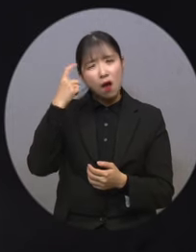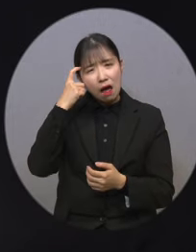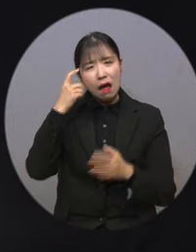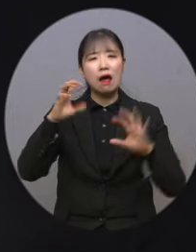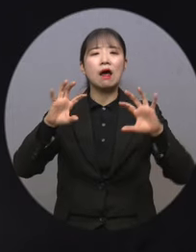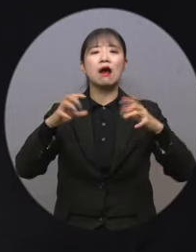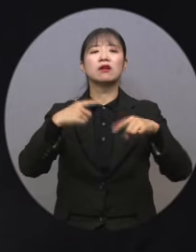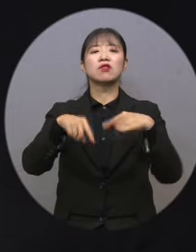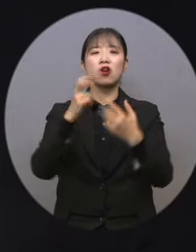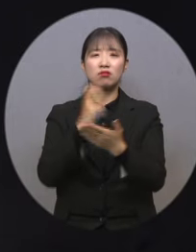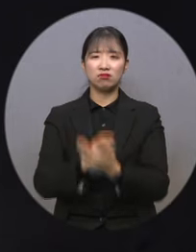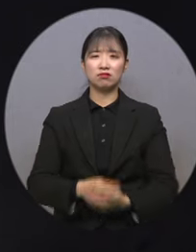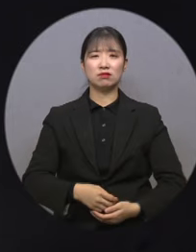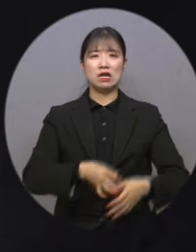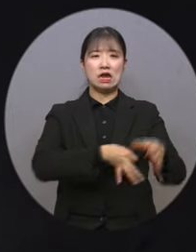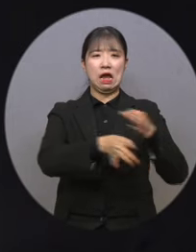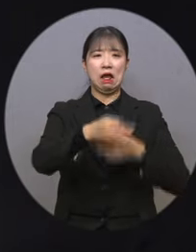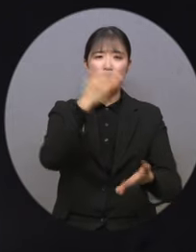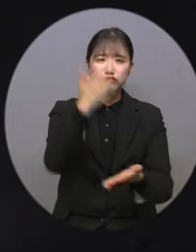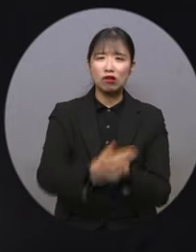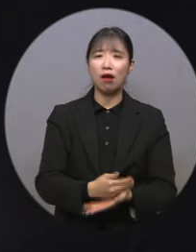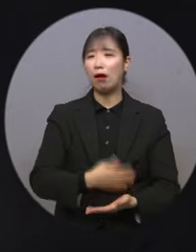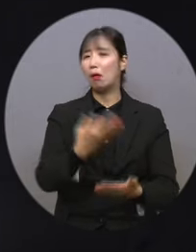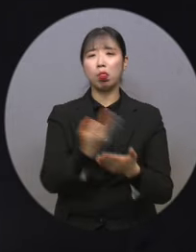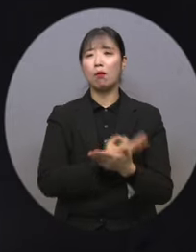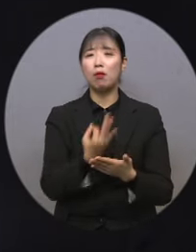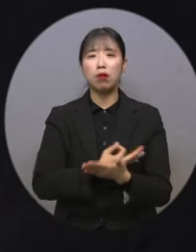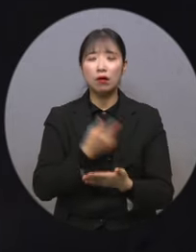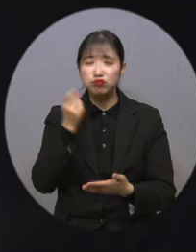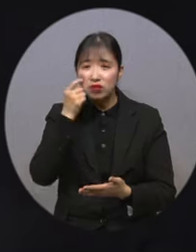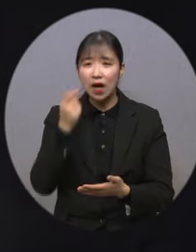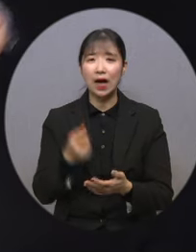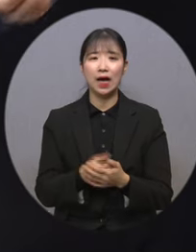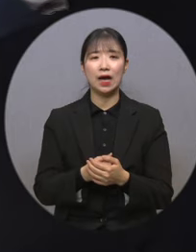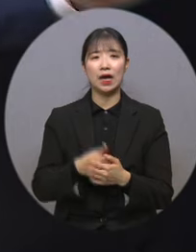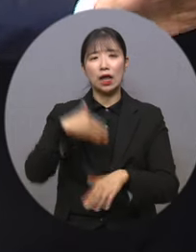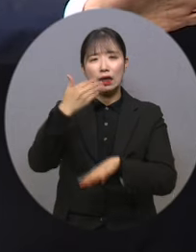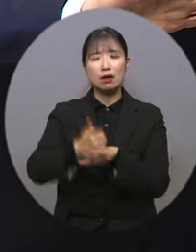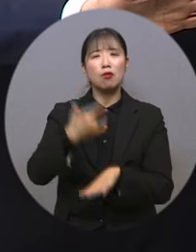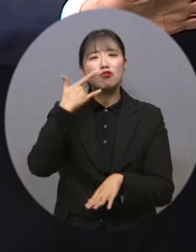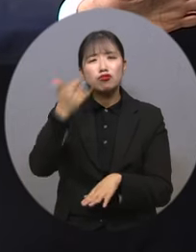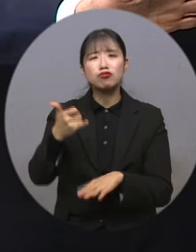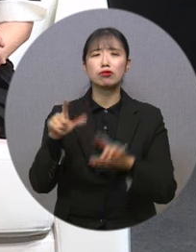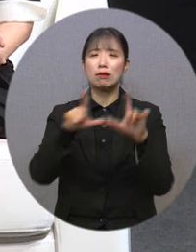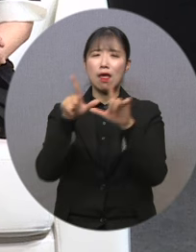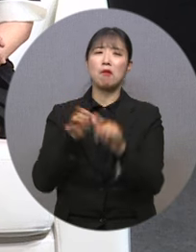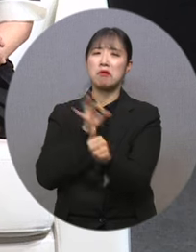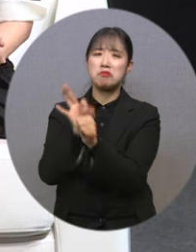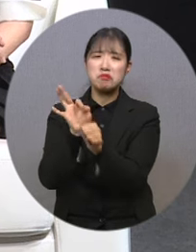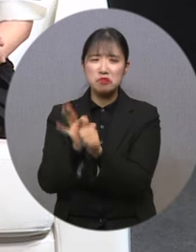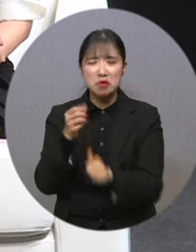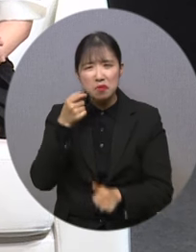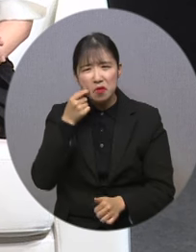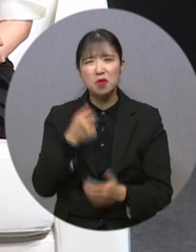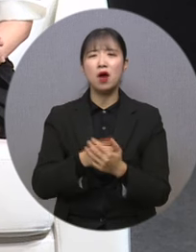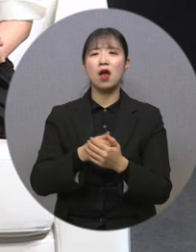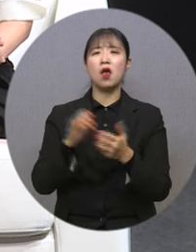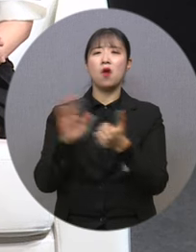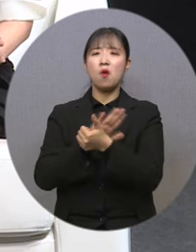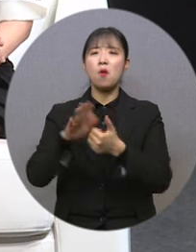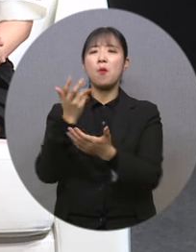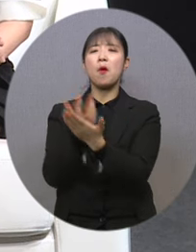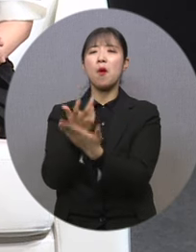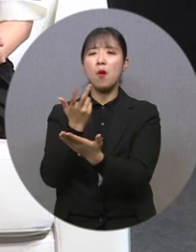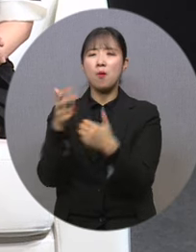정책이 가게 문 닫아라 이러니까 수입이 없는 거야. 어머니 아버지 생활비를 못 줘. 요양병원비를 못 줘. 그러니까